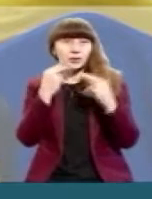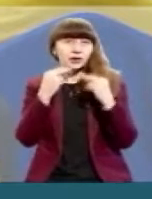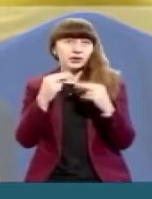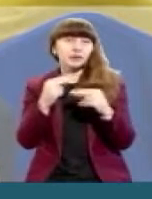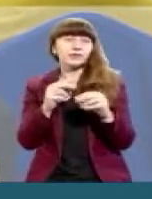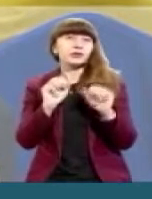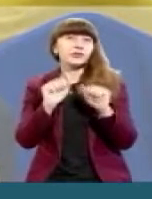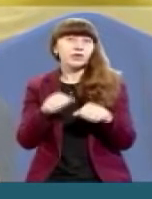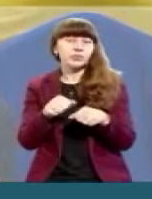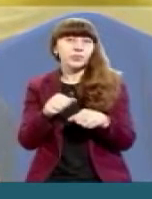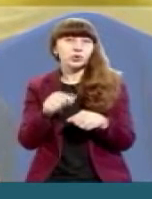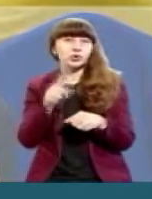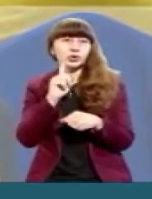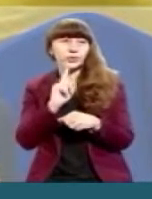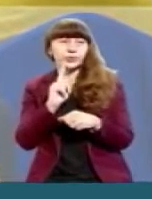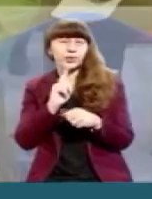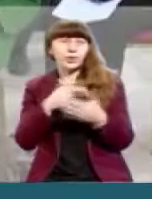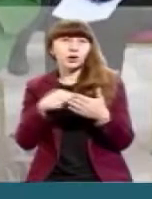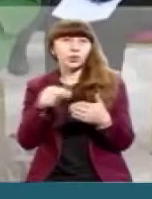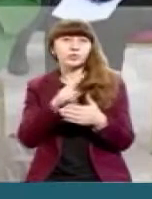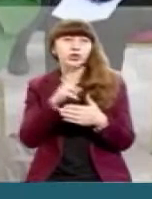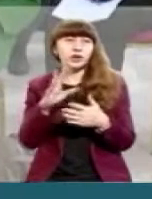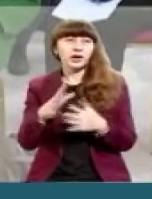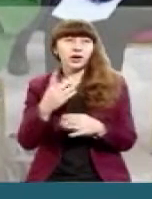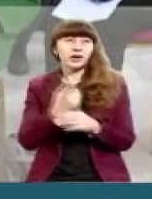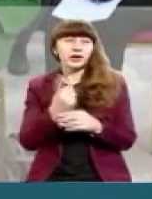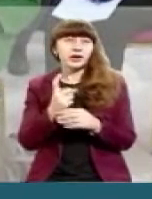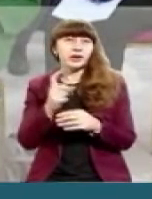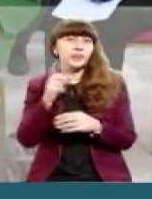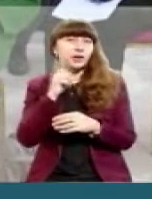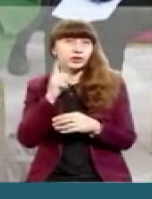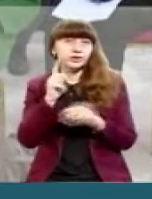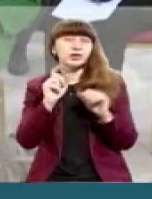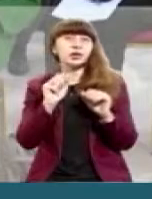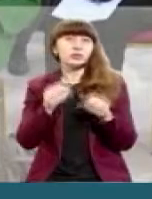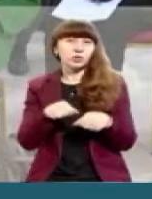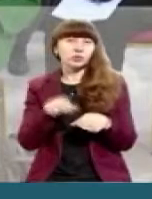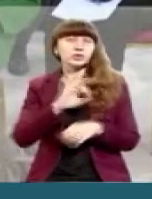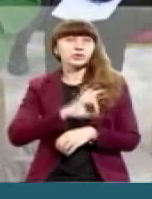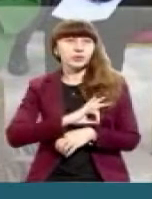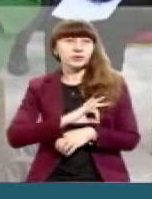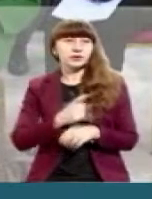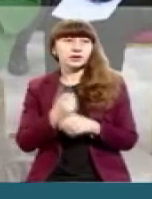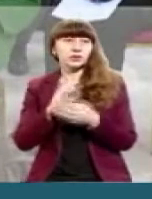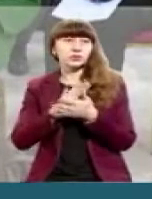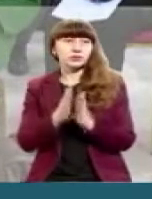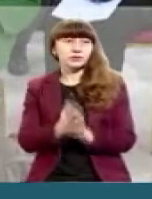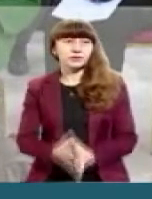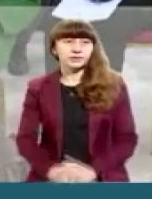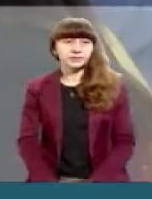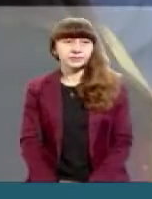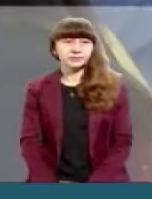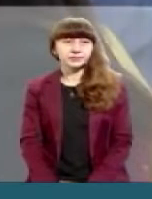болуының бастауы деп айтуға болады. Оның мәні жастар облыс әкімдігі мен отбасы банкінің бірлескен қаражаты есебінен тұрғын үй сатып алуға